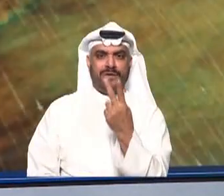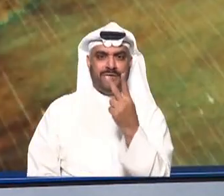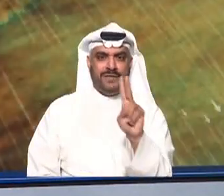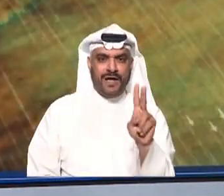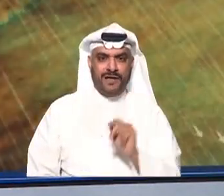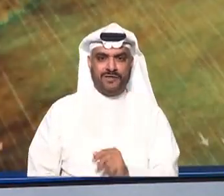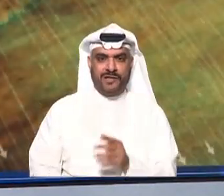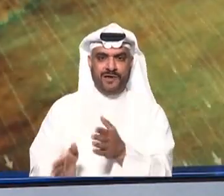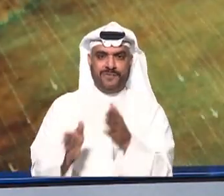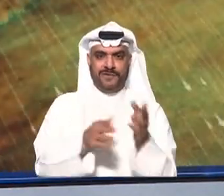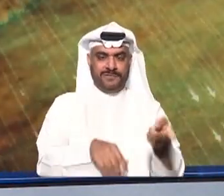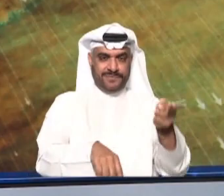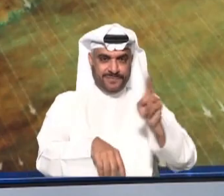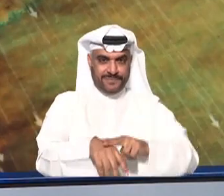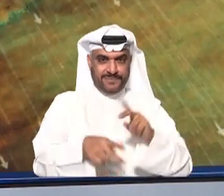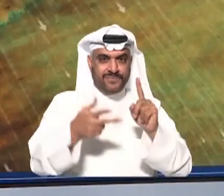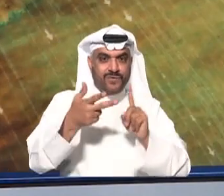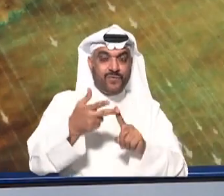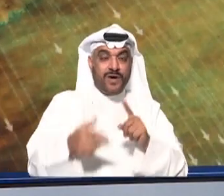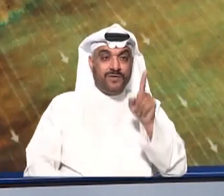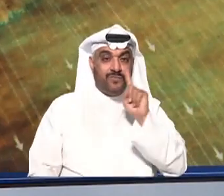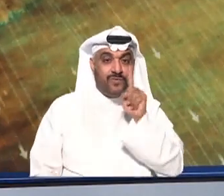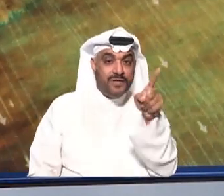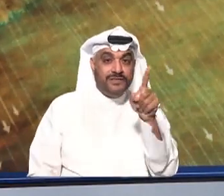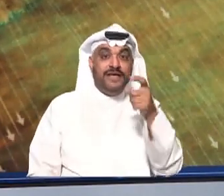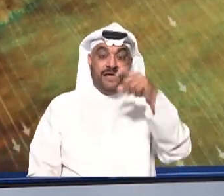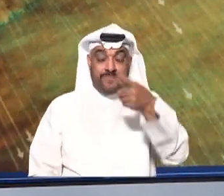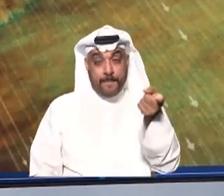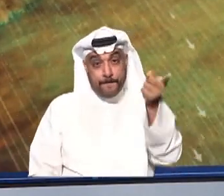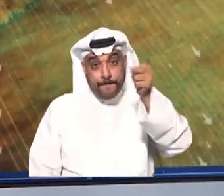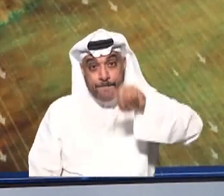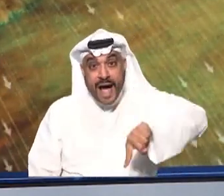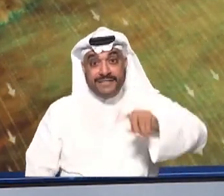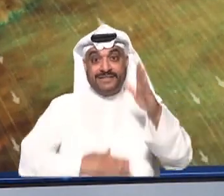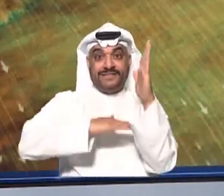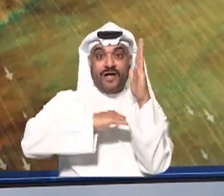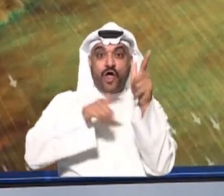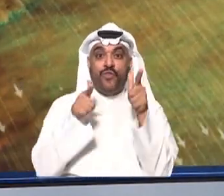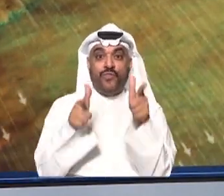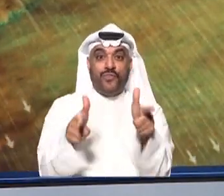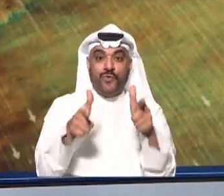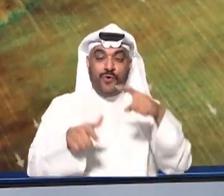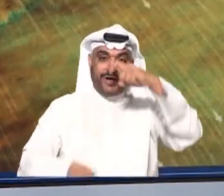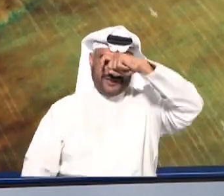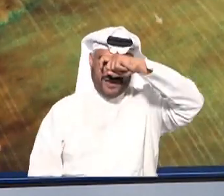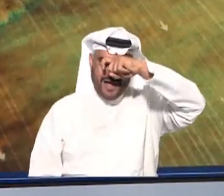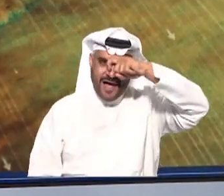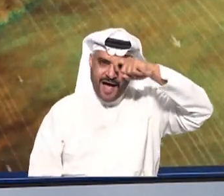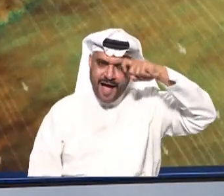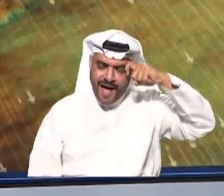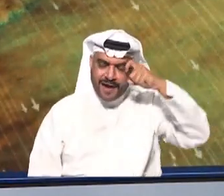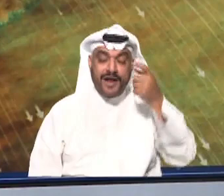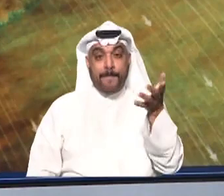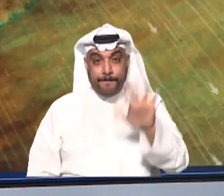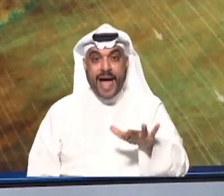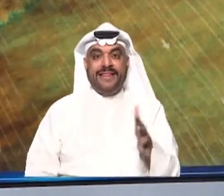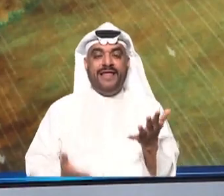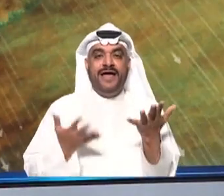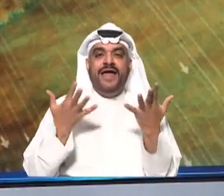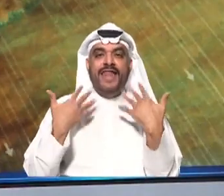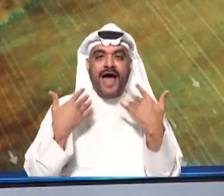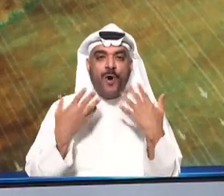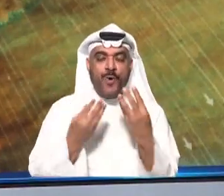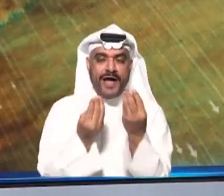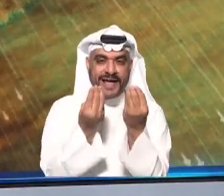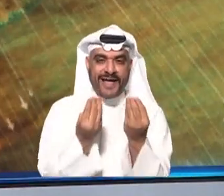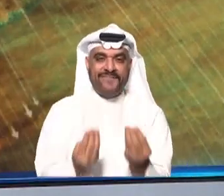مزاء القد أجواء حارة إلى مائل الحرارة، وأيضا استمرار للرياح الشمالية الغربية خفيفة إلى معتدل السرعة، قد تنشط على